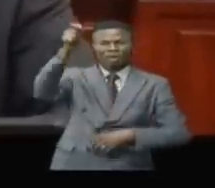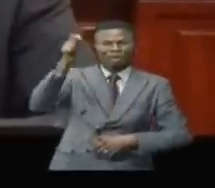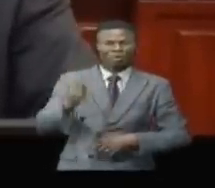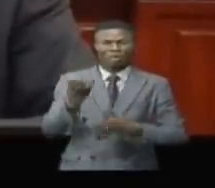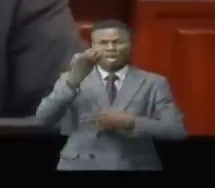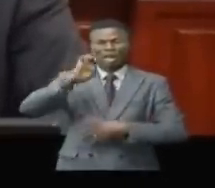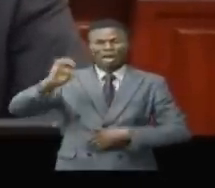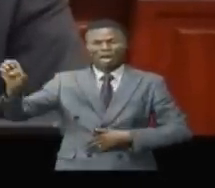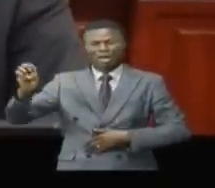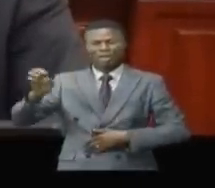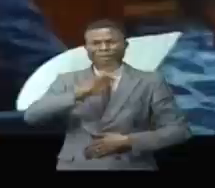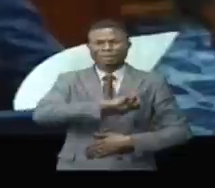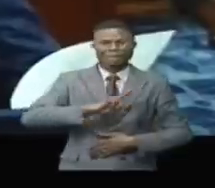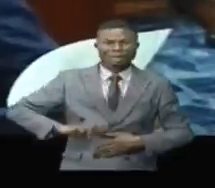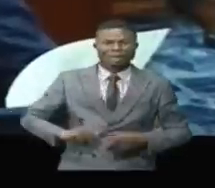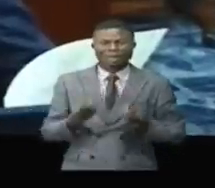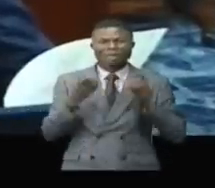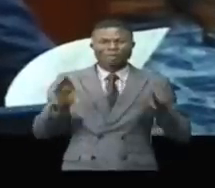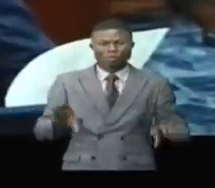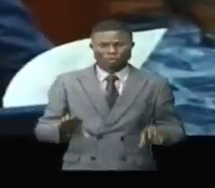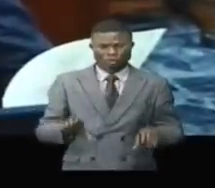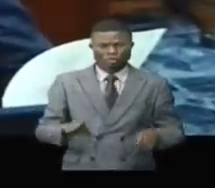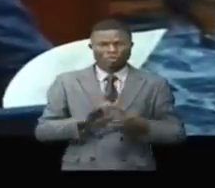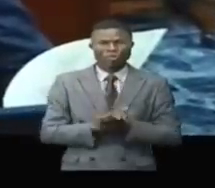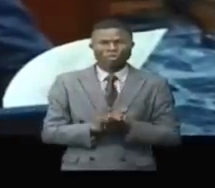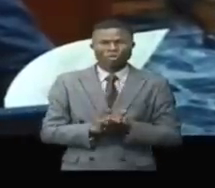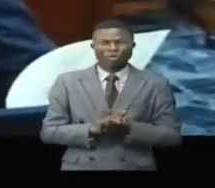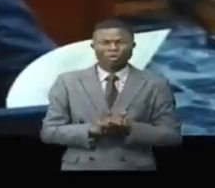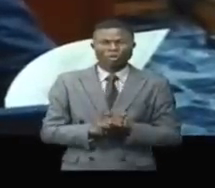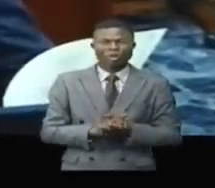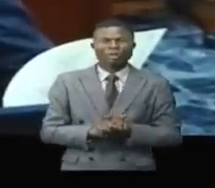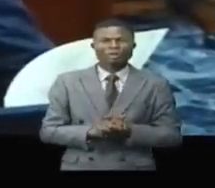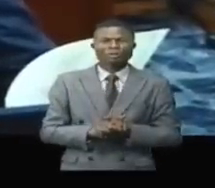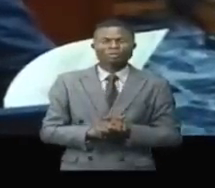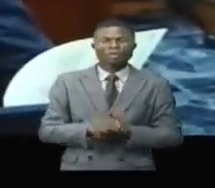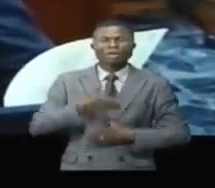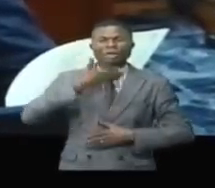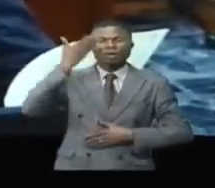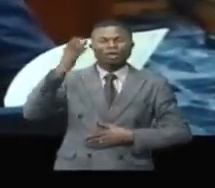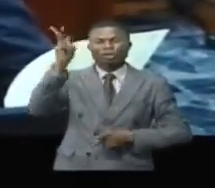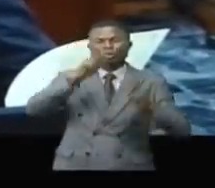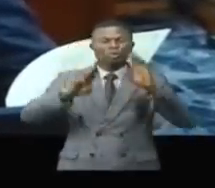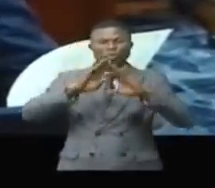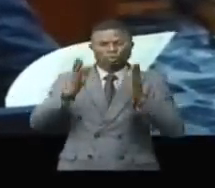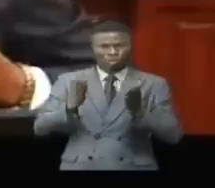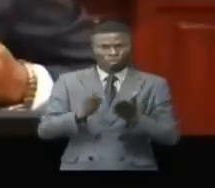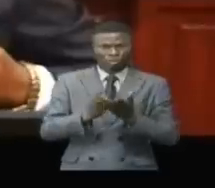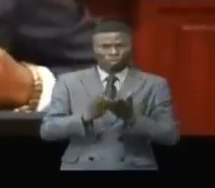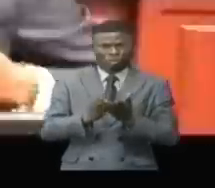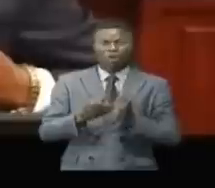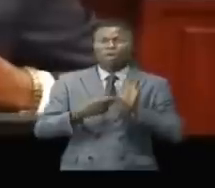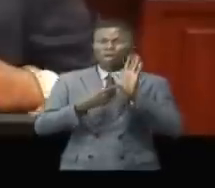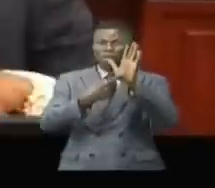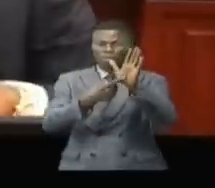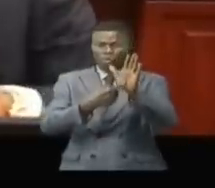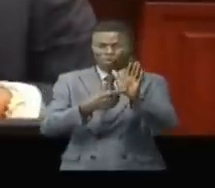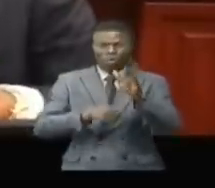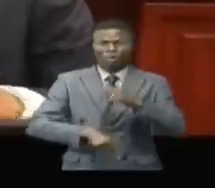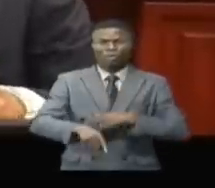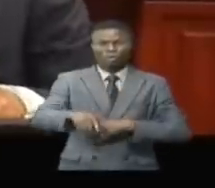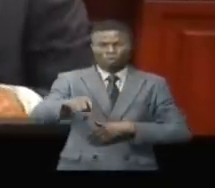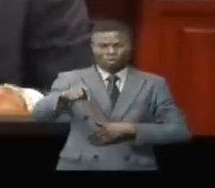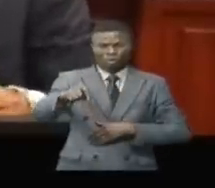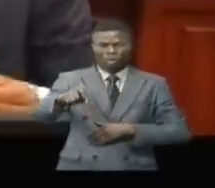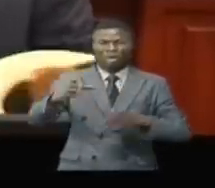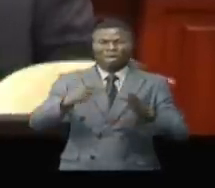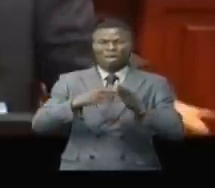de la République démocratique du Congo. L'état d'esprit de la population a été caractérisé ces derniers jours